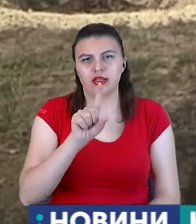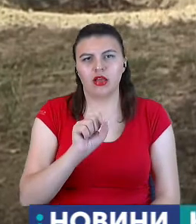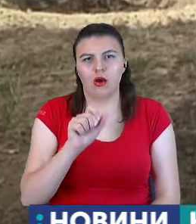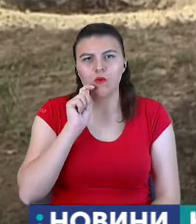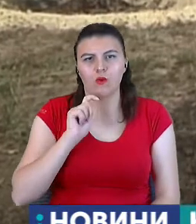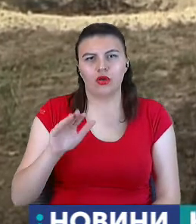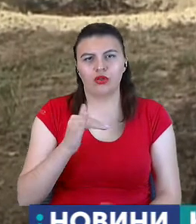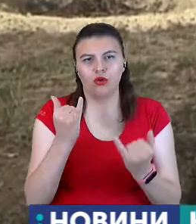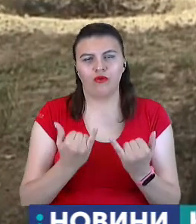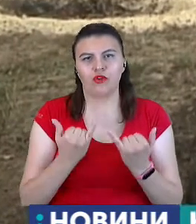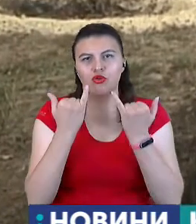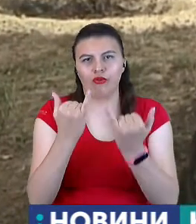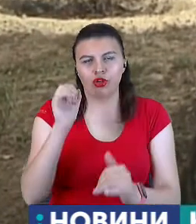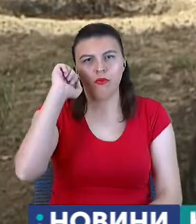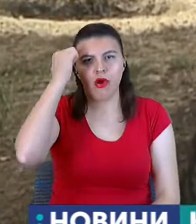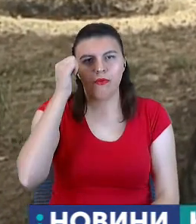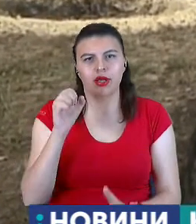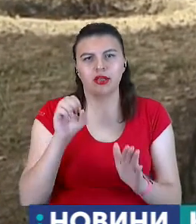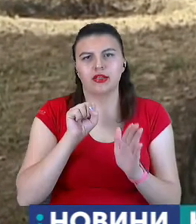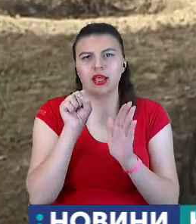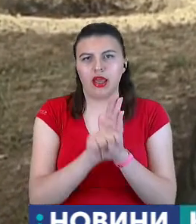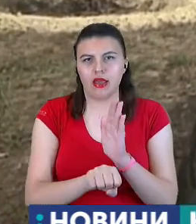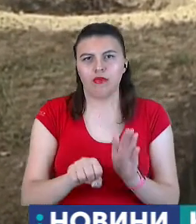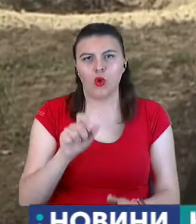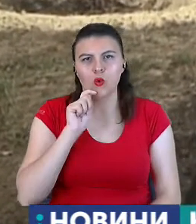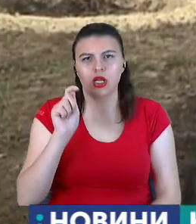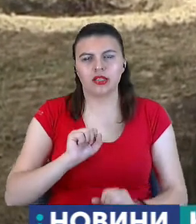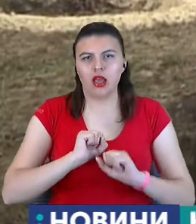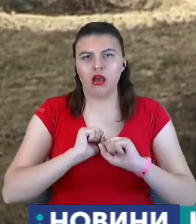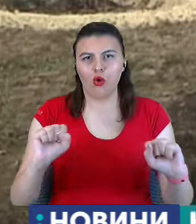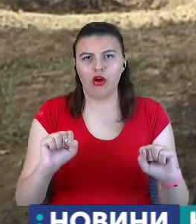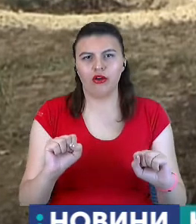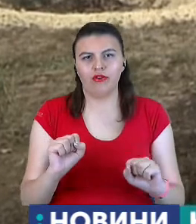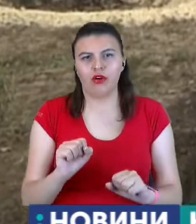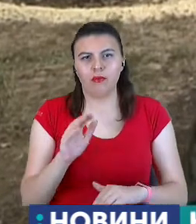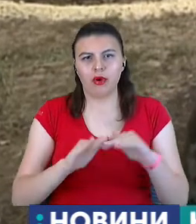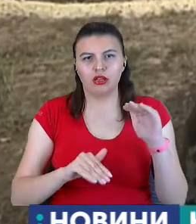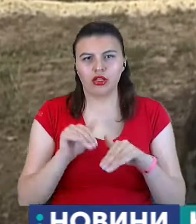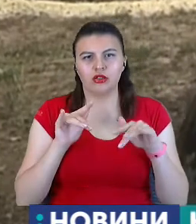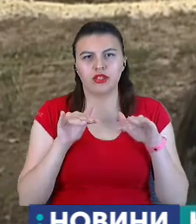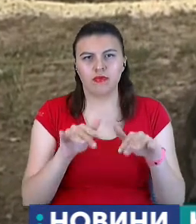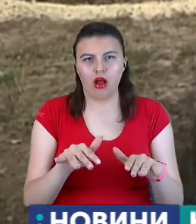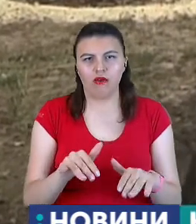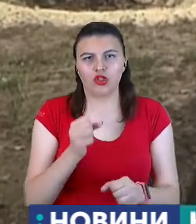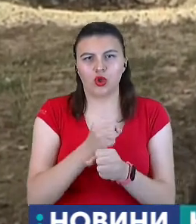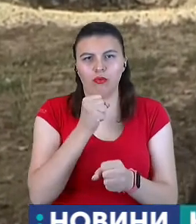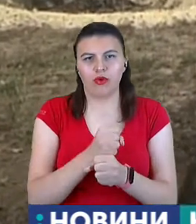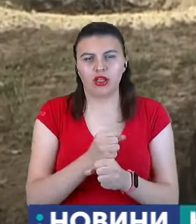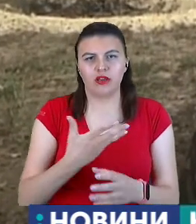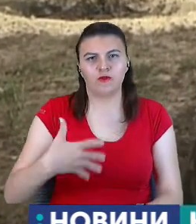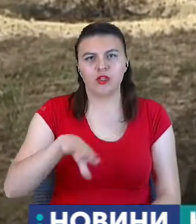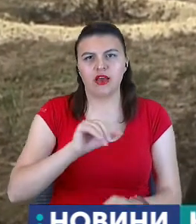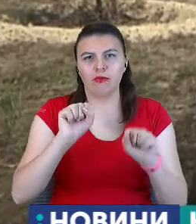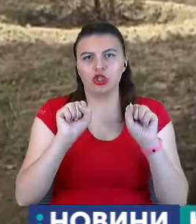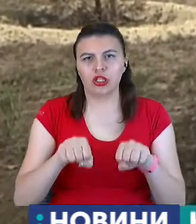вшановуючи пам'ять загиблих українських героїв, практичними справами зробили все